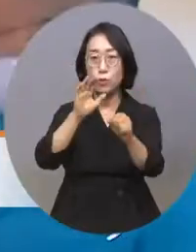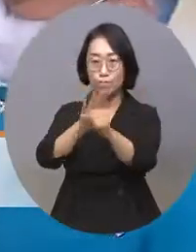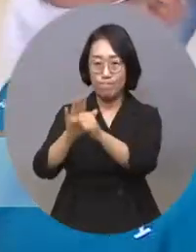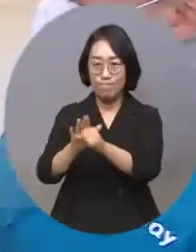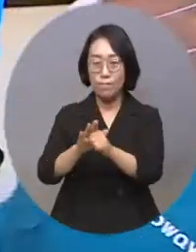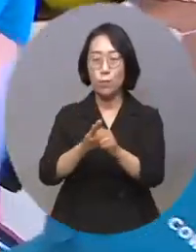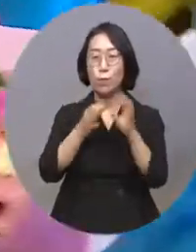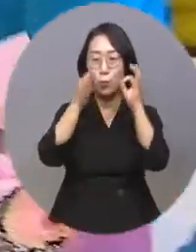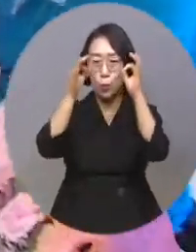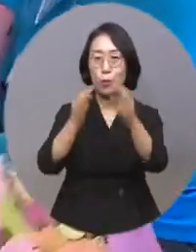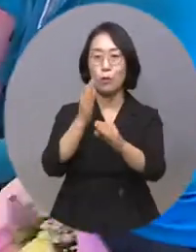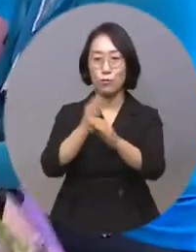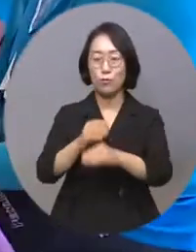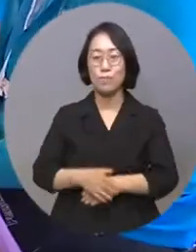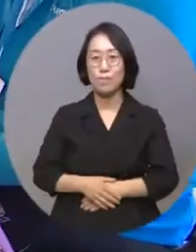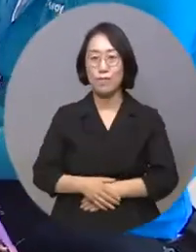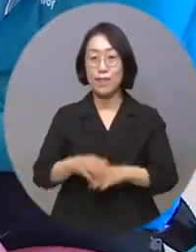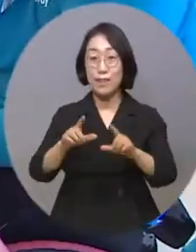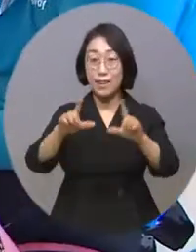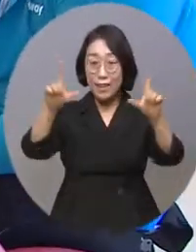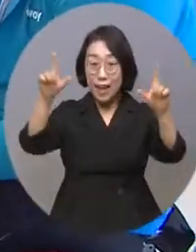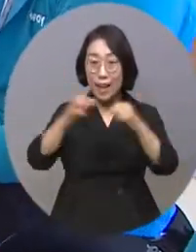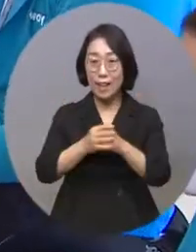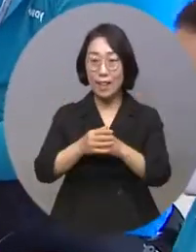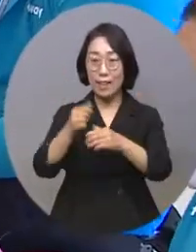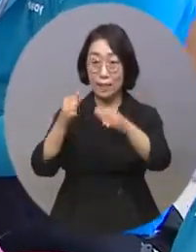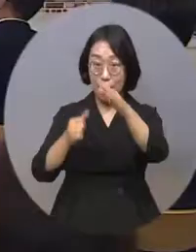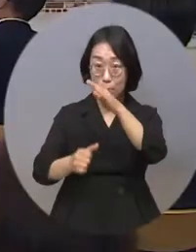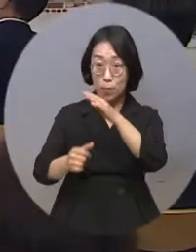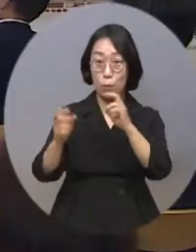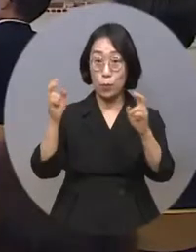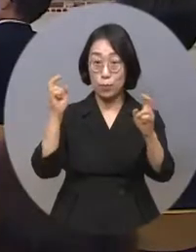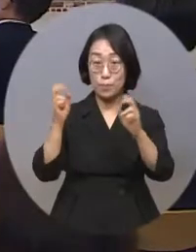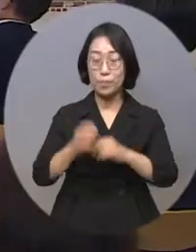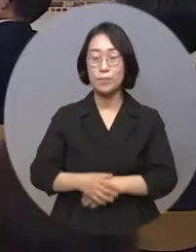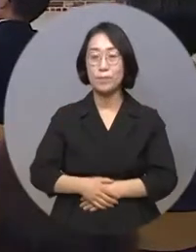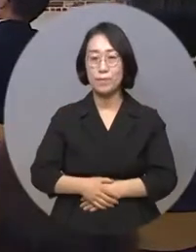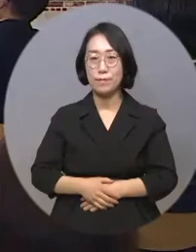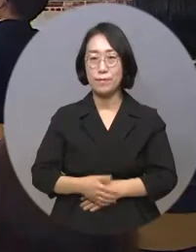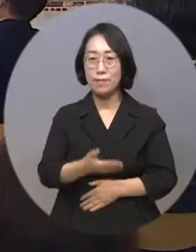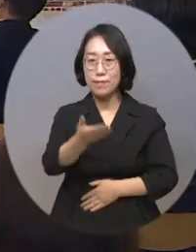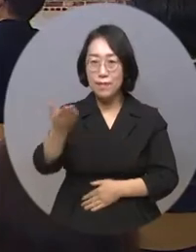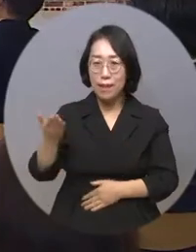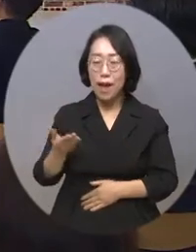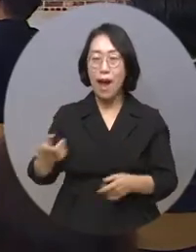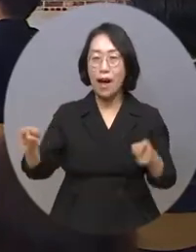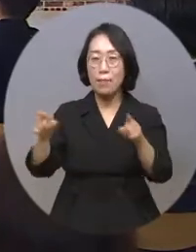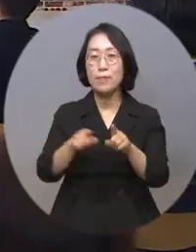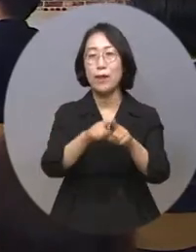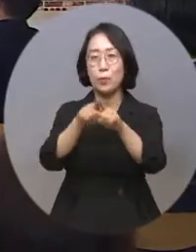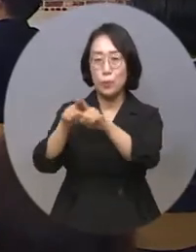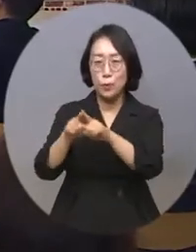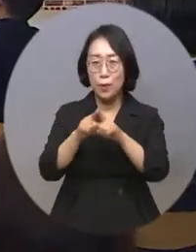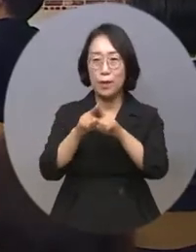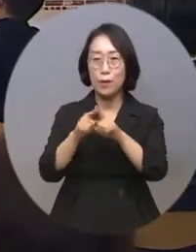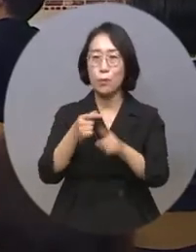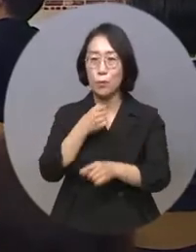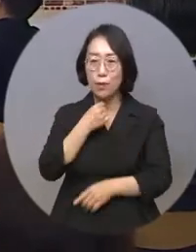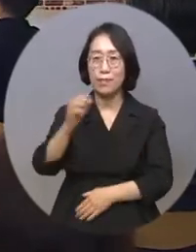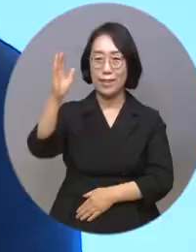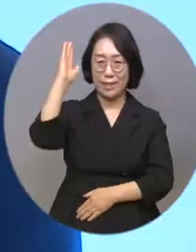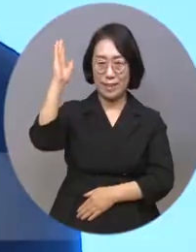예정입니다. 이날 코웨이 이혜선 대표이사는 선수단과 아름다운 동행을 펼치겠다는 의지를